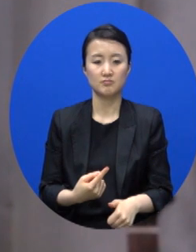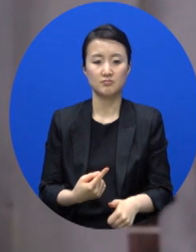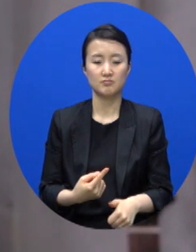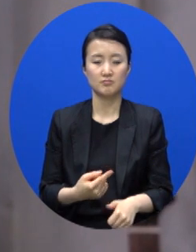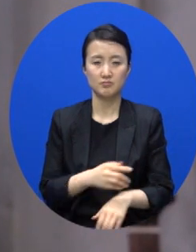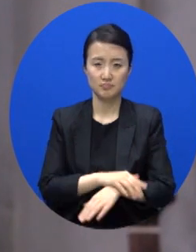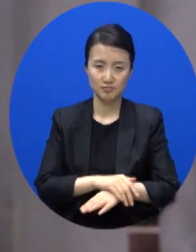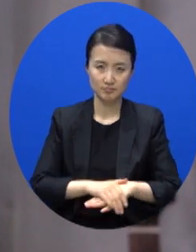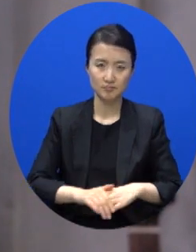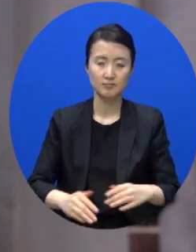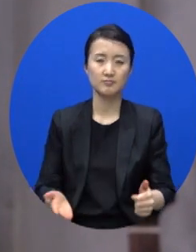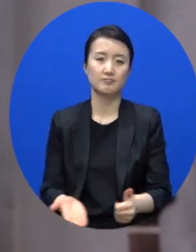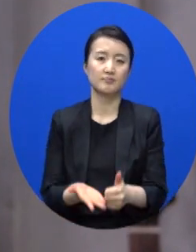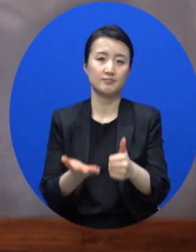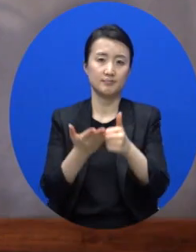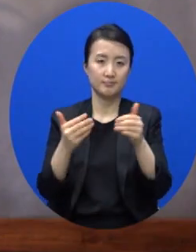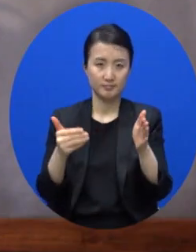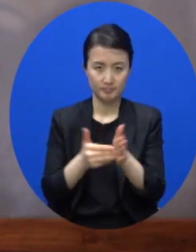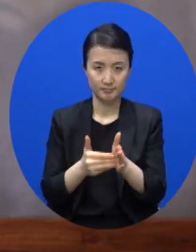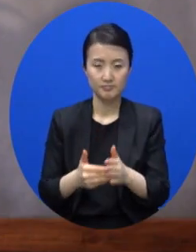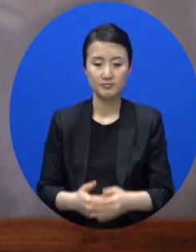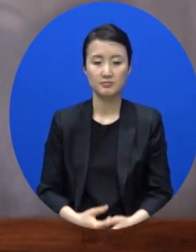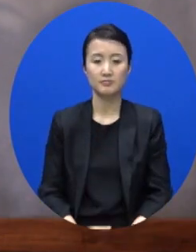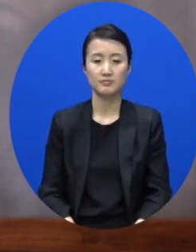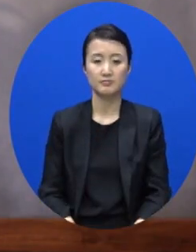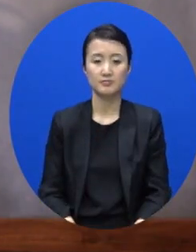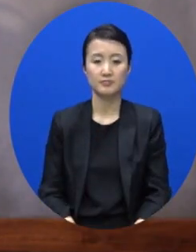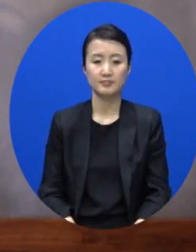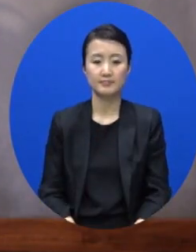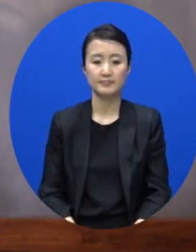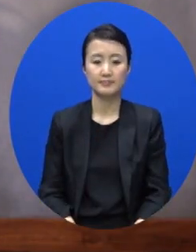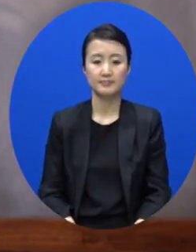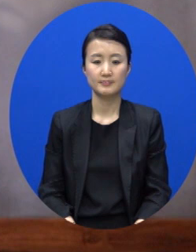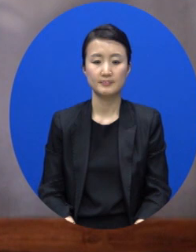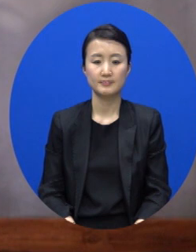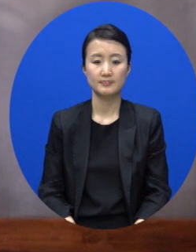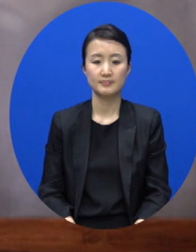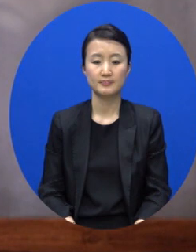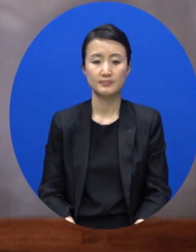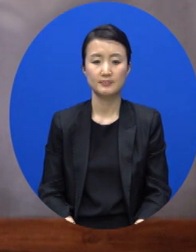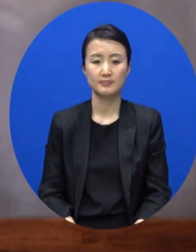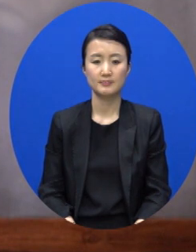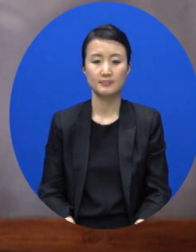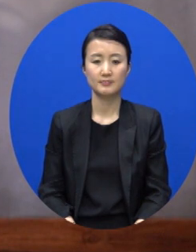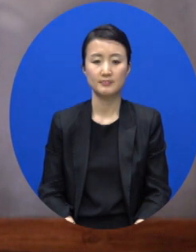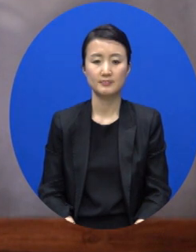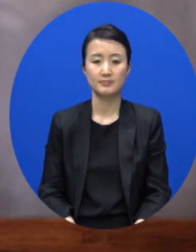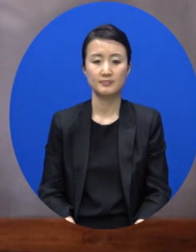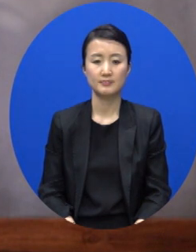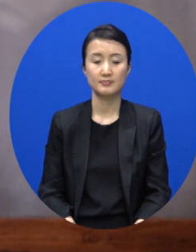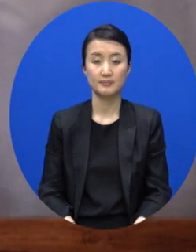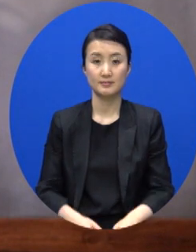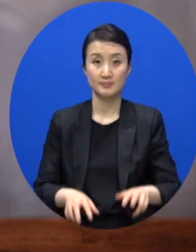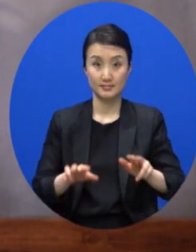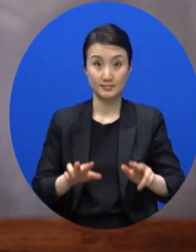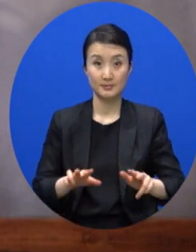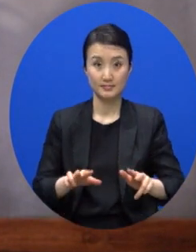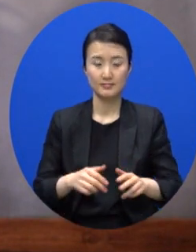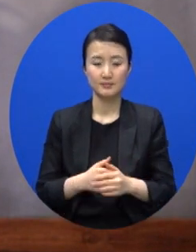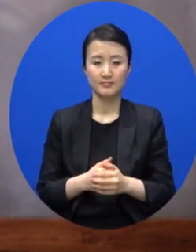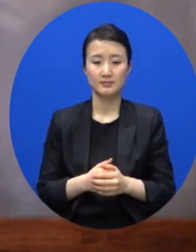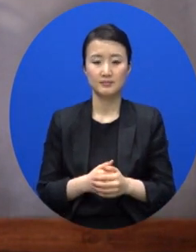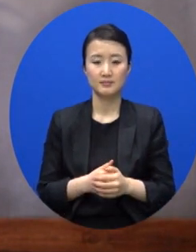배출을 할 수가 있었죠. 그래서 지금은 이제 그 몇백 명의